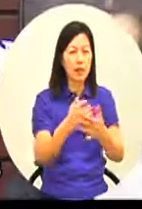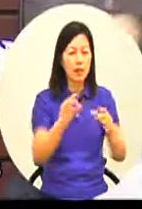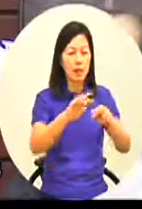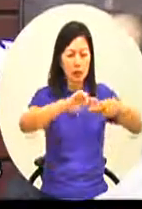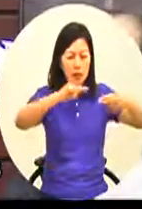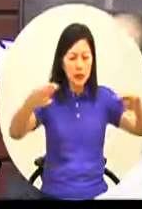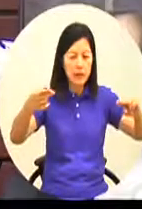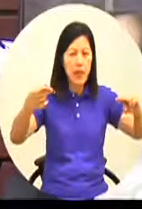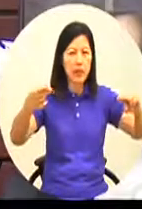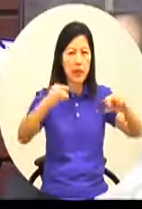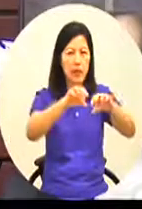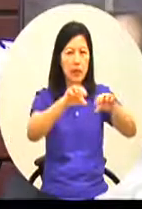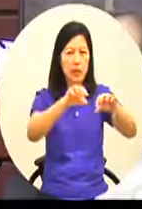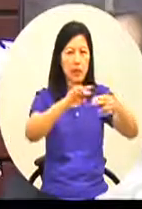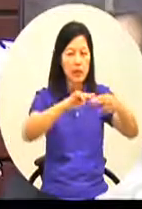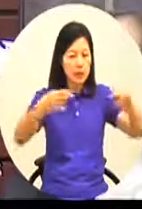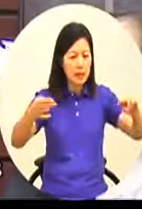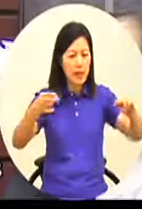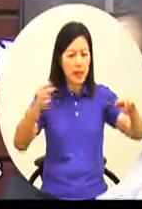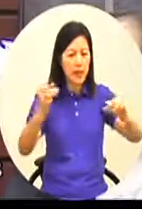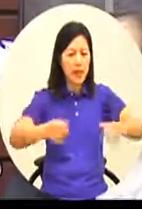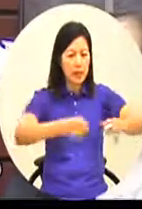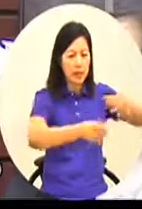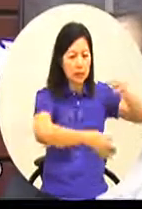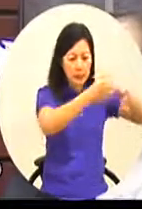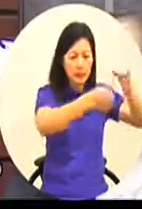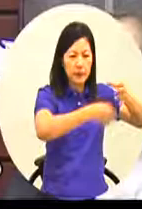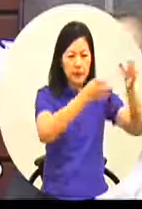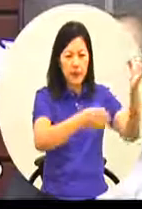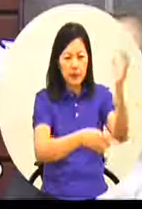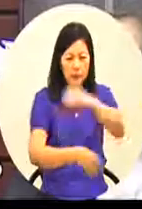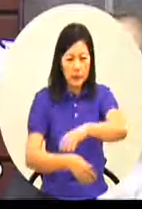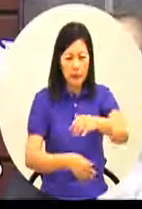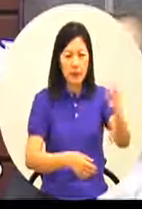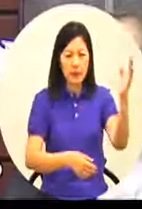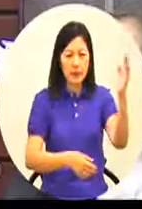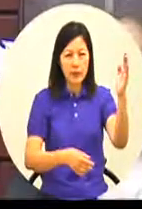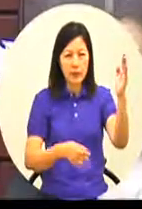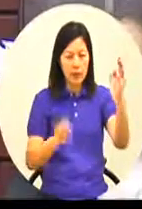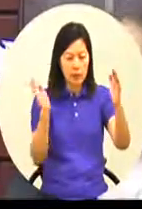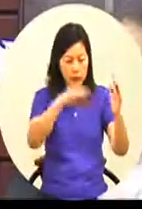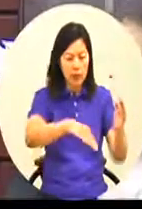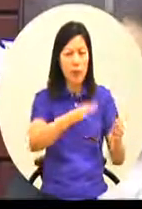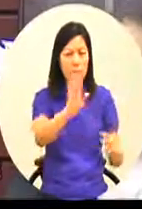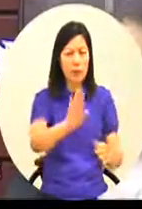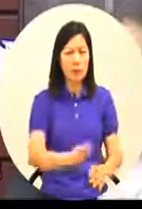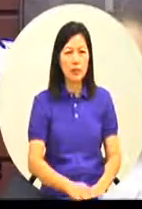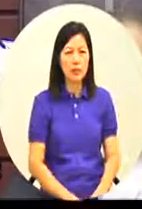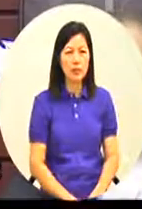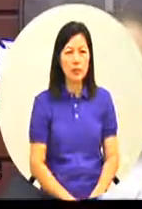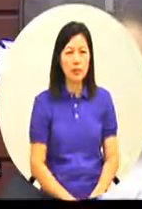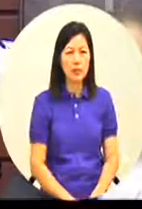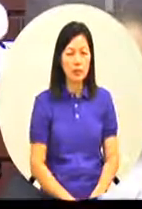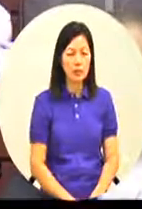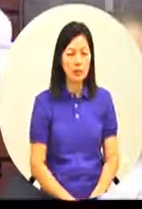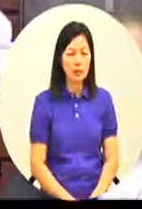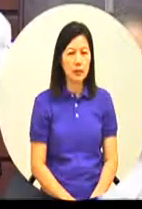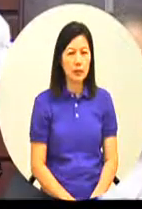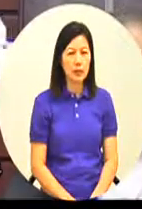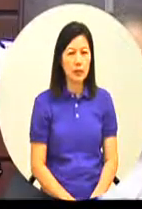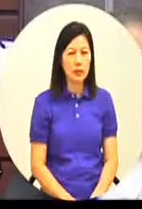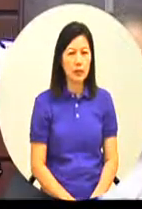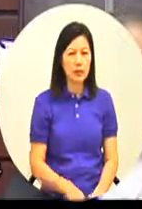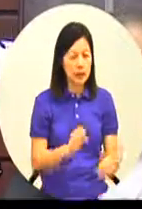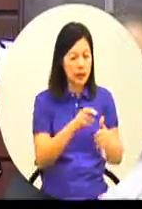被就是电杆被压垮的问题等等所以我们在本身养工处有提出